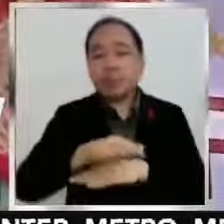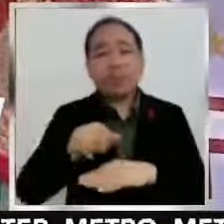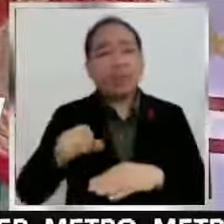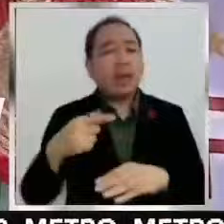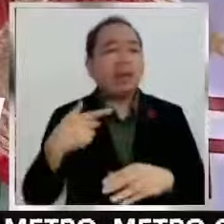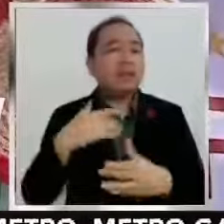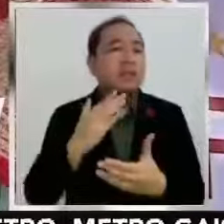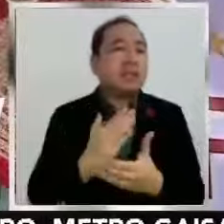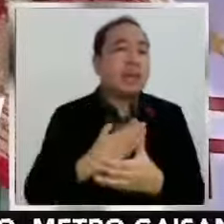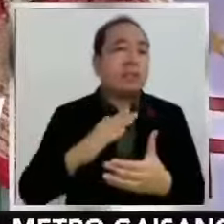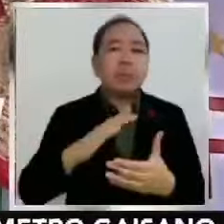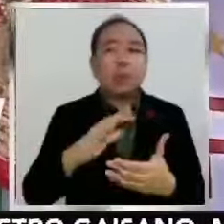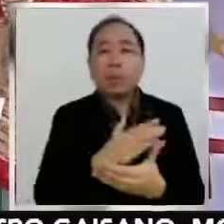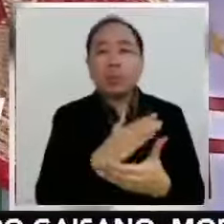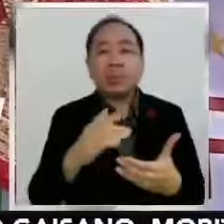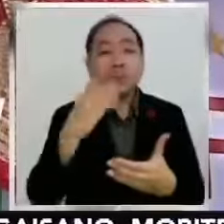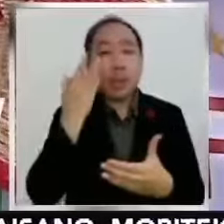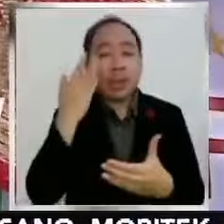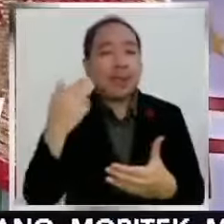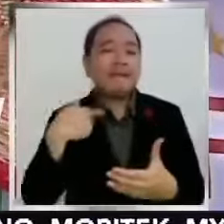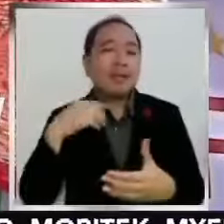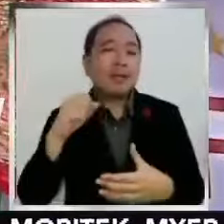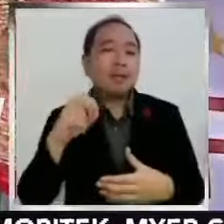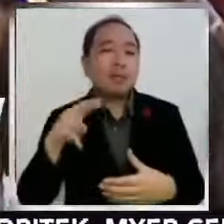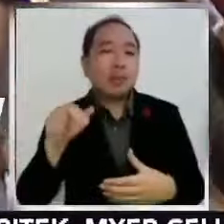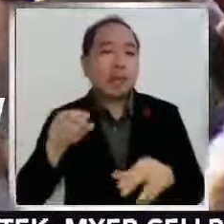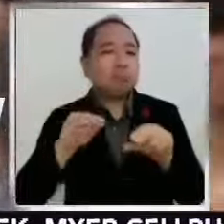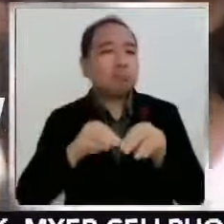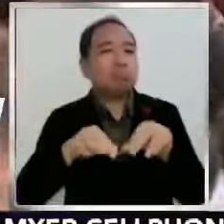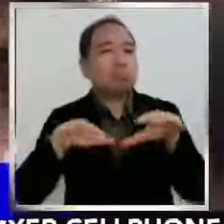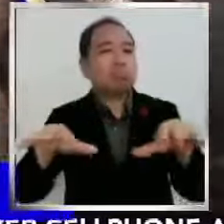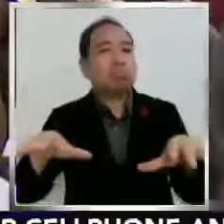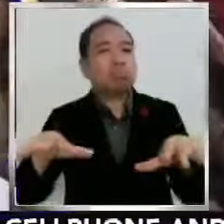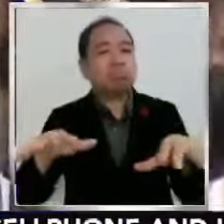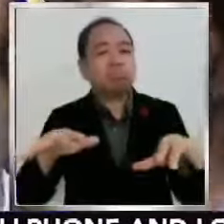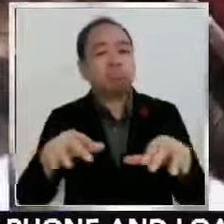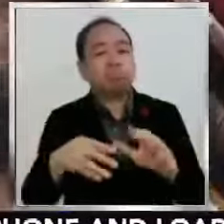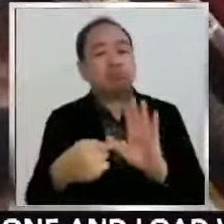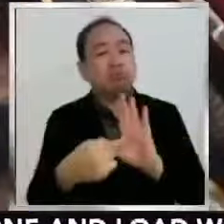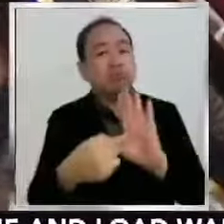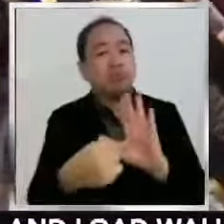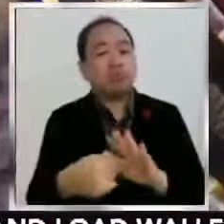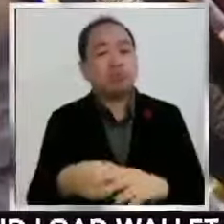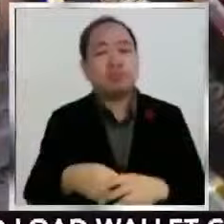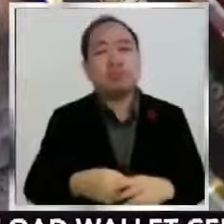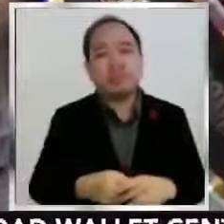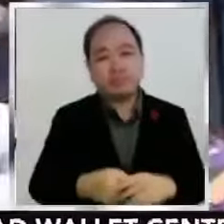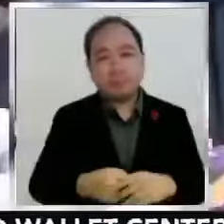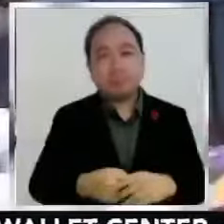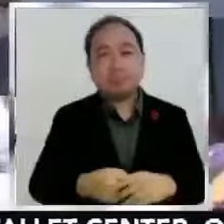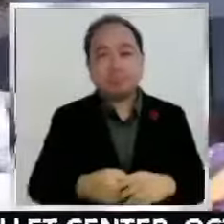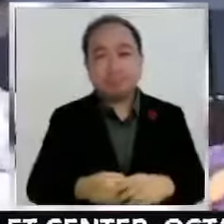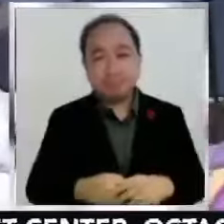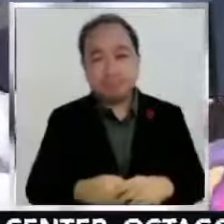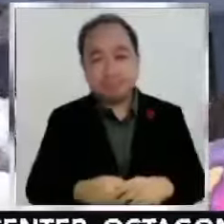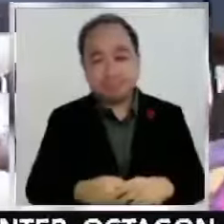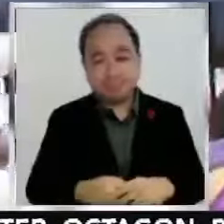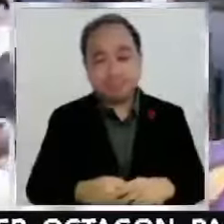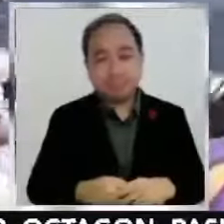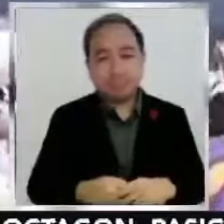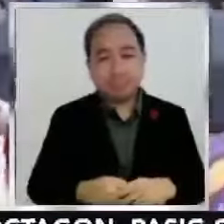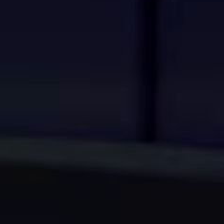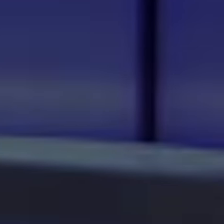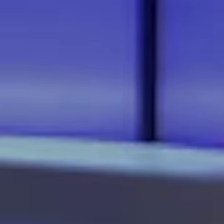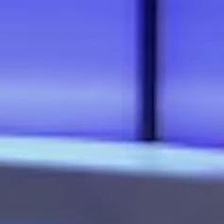sa live streaming ng Sona ng Pangulo. Para sa GMA Integrated News, Cedric Castillo nakatutok, 24